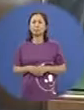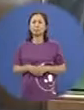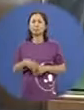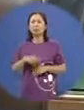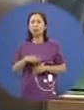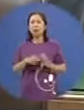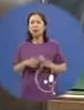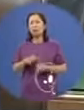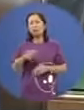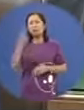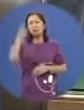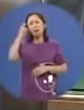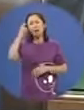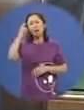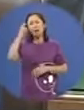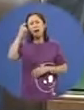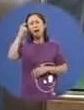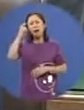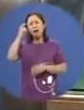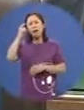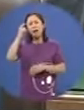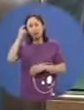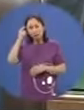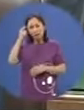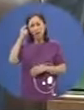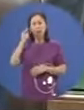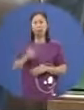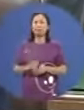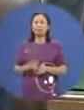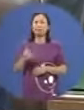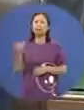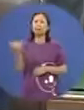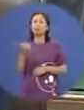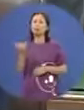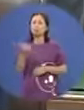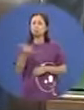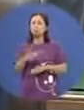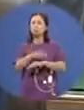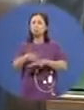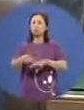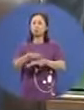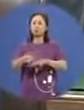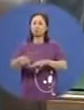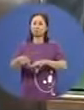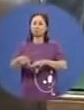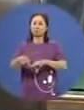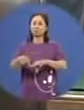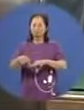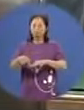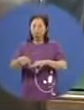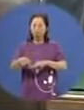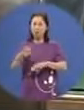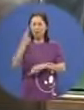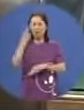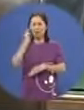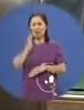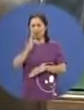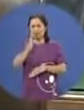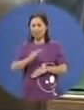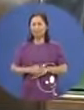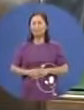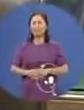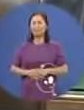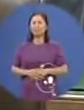こう念頭において、 はい、 その夫婦のプランですね、 はい、 家庭のプランを考えられたらいいんじゃない